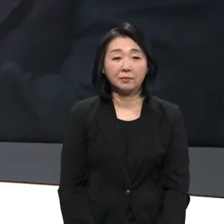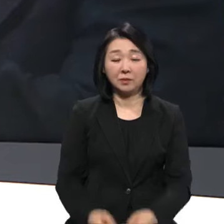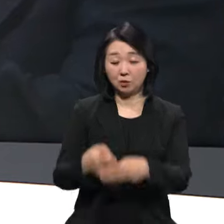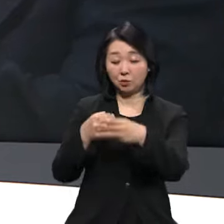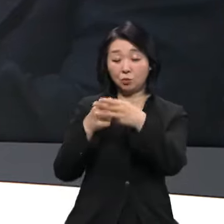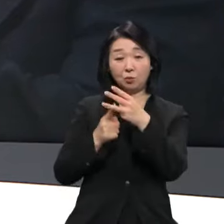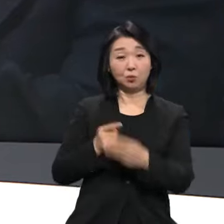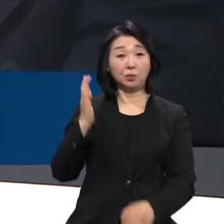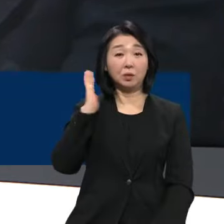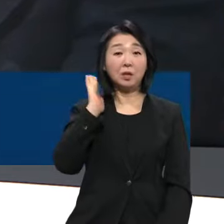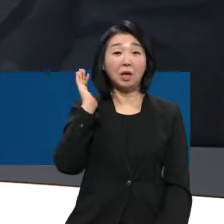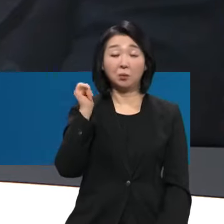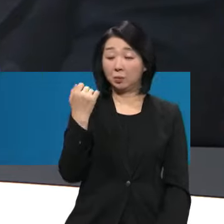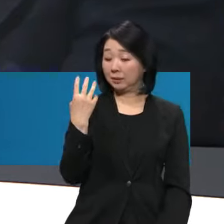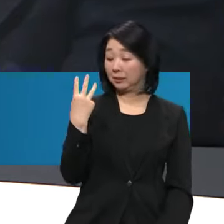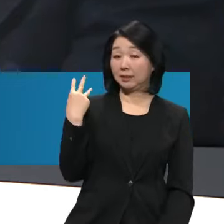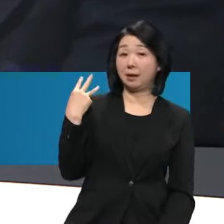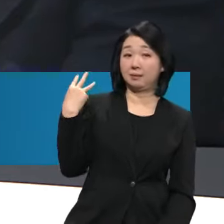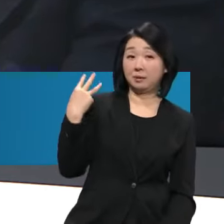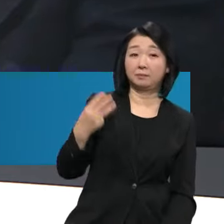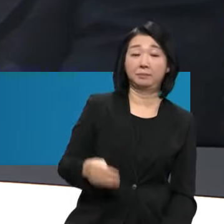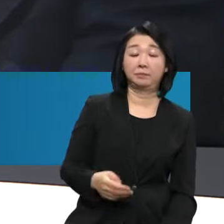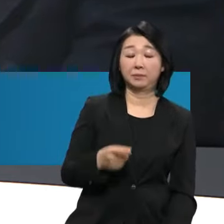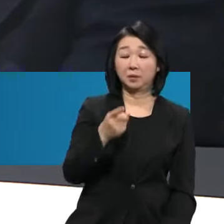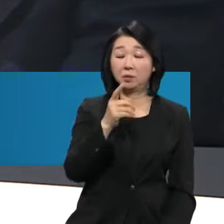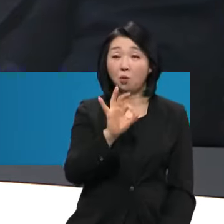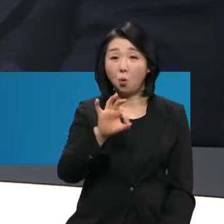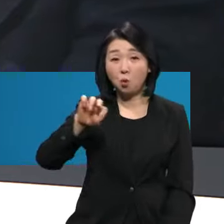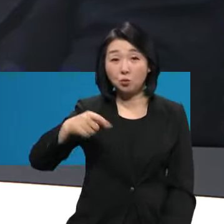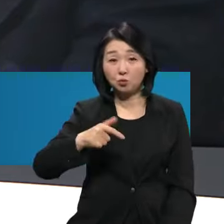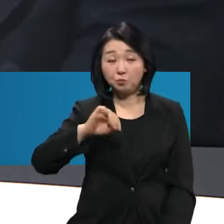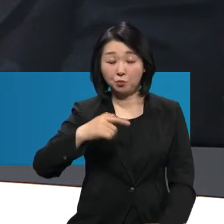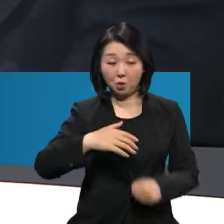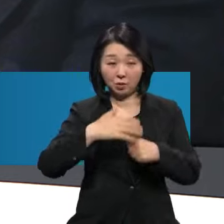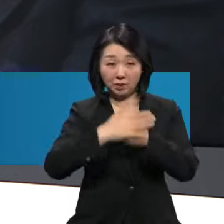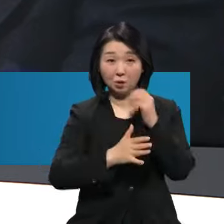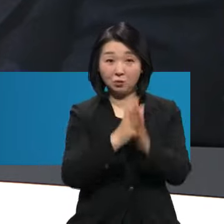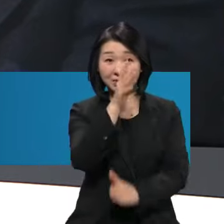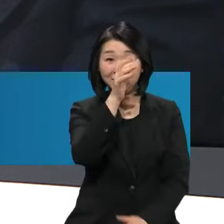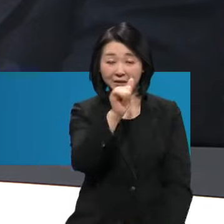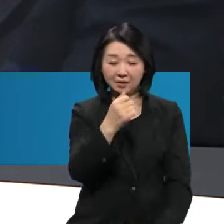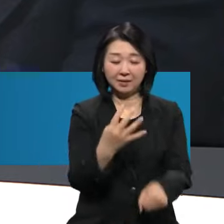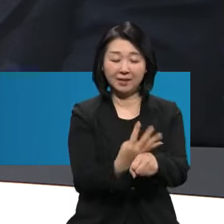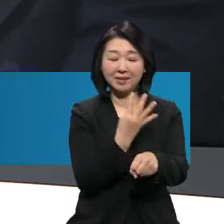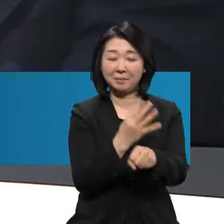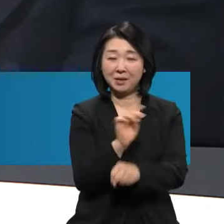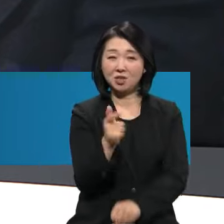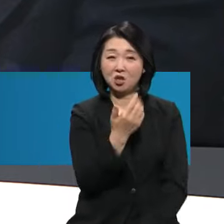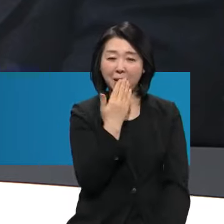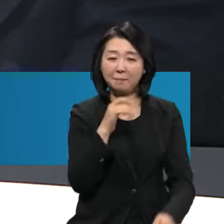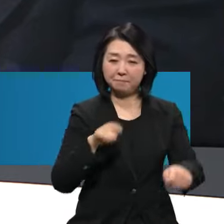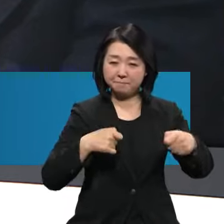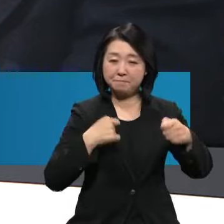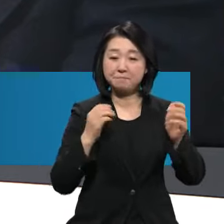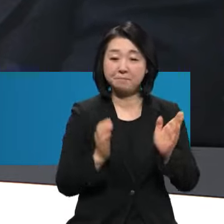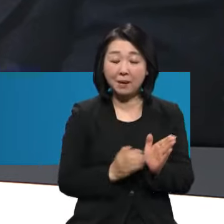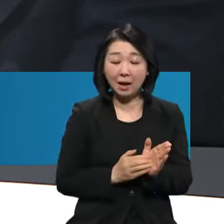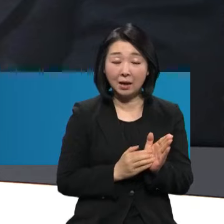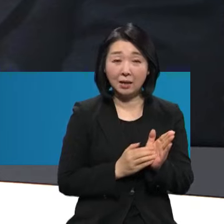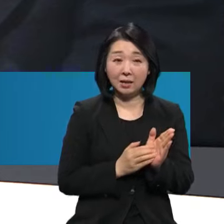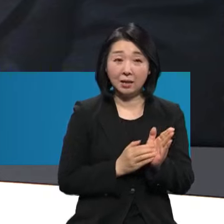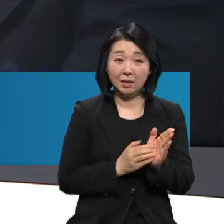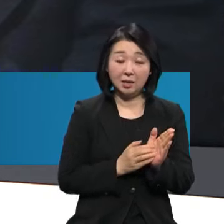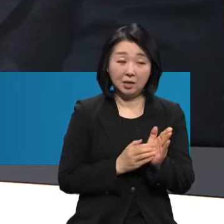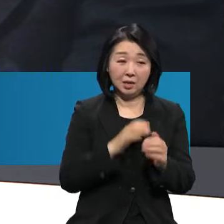윤석 대통령이 사흘전 홍준표 대구 시장과 시간에 걸친 저녁 식사를 한 것으로 알려졌습니다 홍 시장은